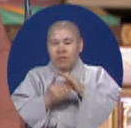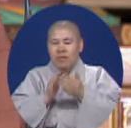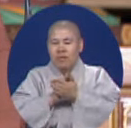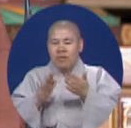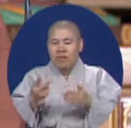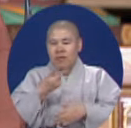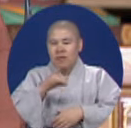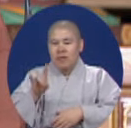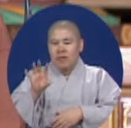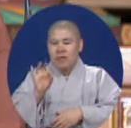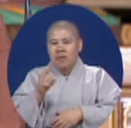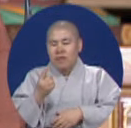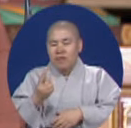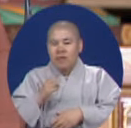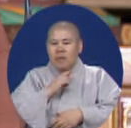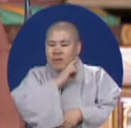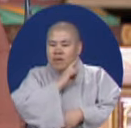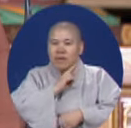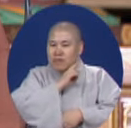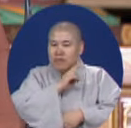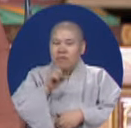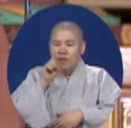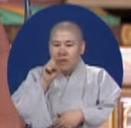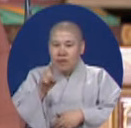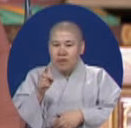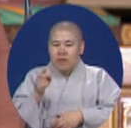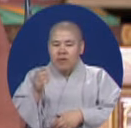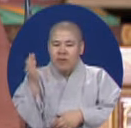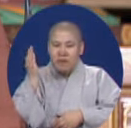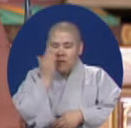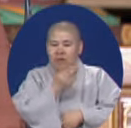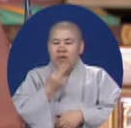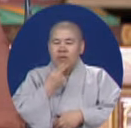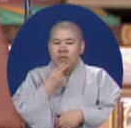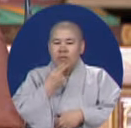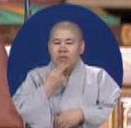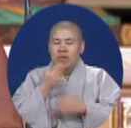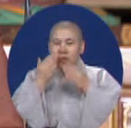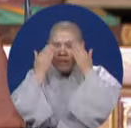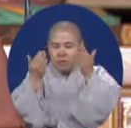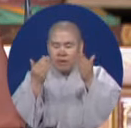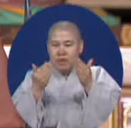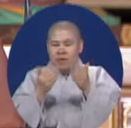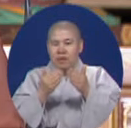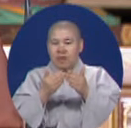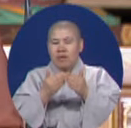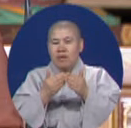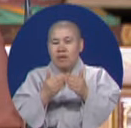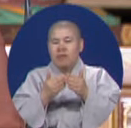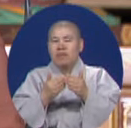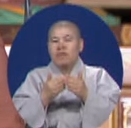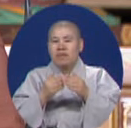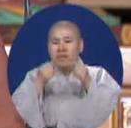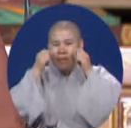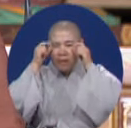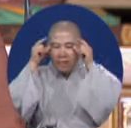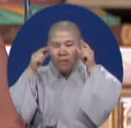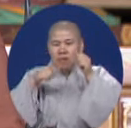대오라는 것은 의심이 하나도 없이 완전하게 통달했다 이 소리예요. 이게 이